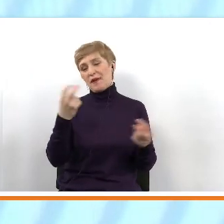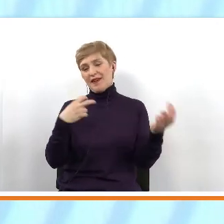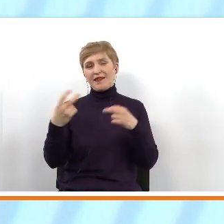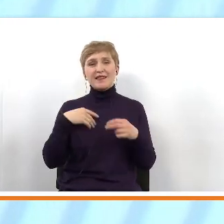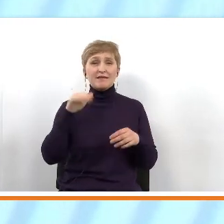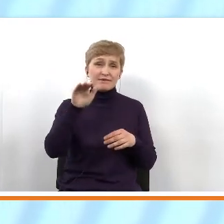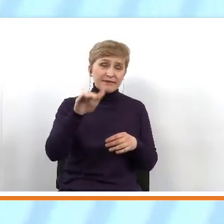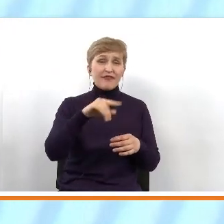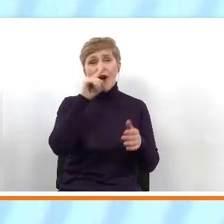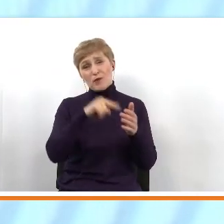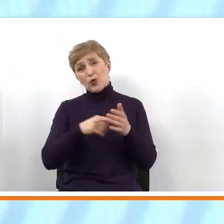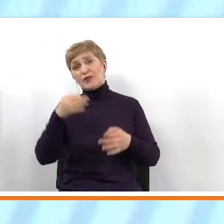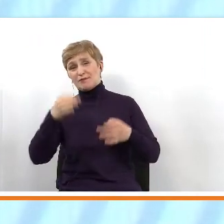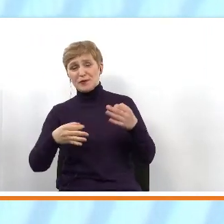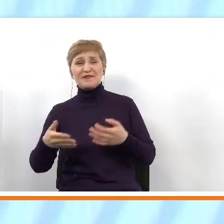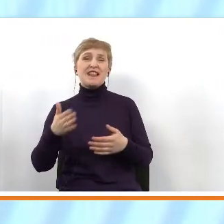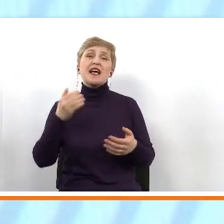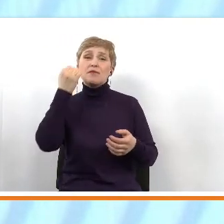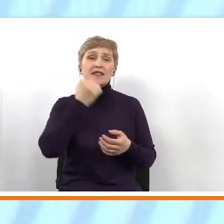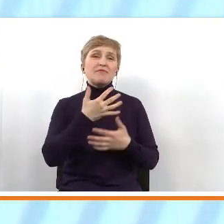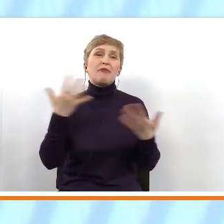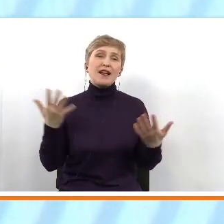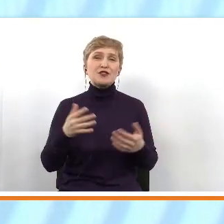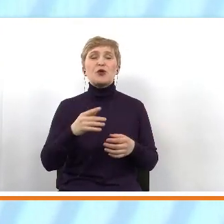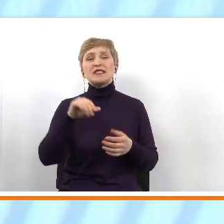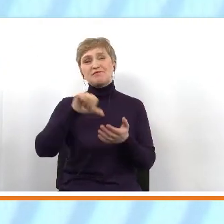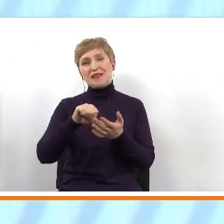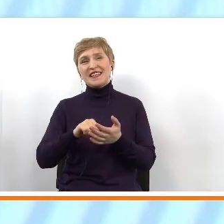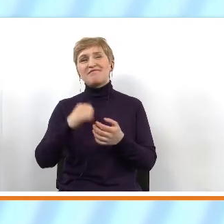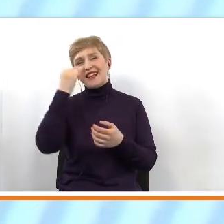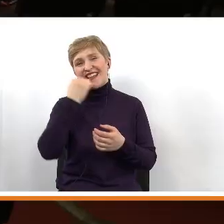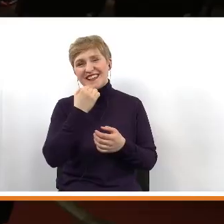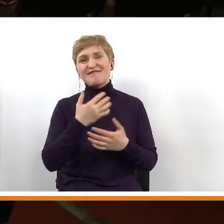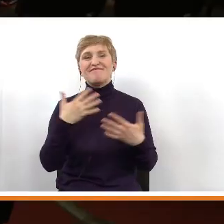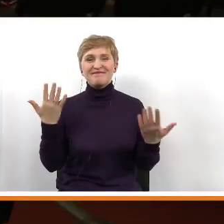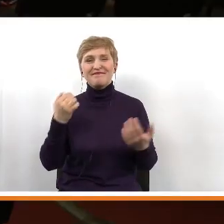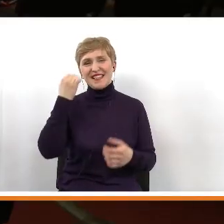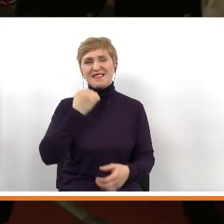какие-то вопросы обсуждать. Спасибо всем большое. Спикерам благодарность. Спасибо.